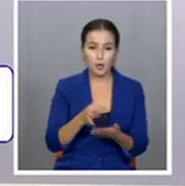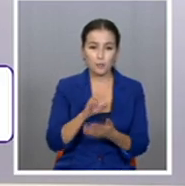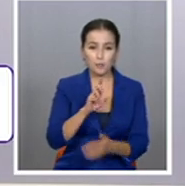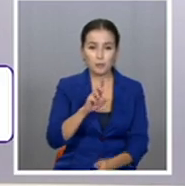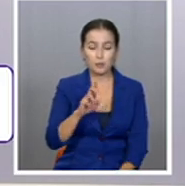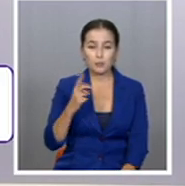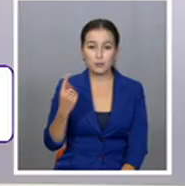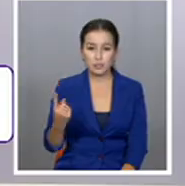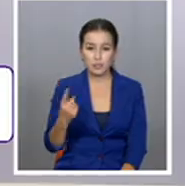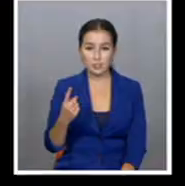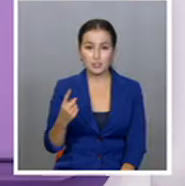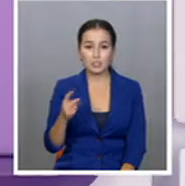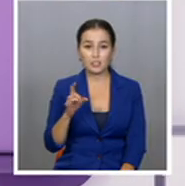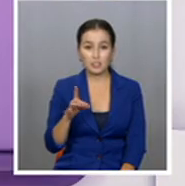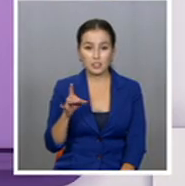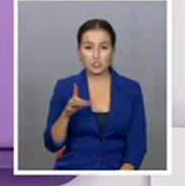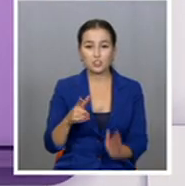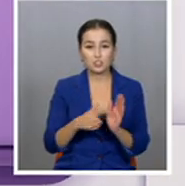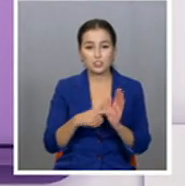7 сантиметр.